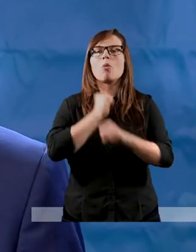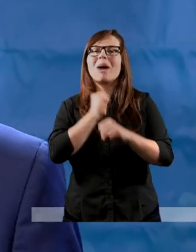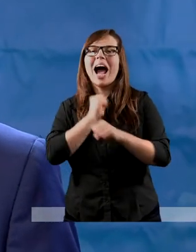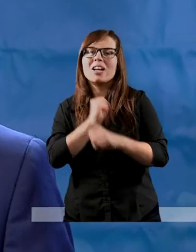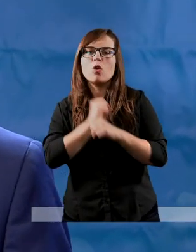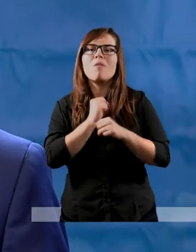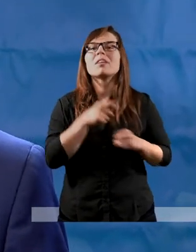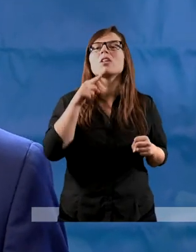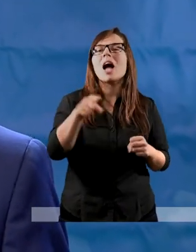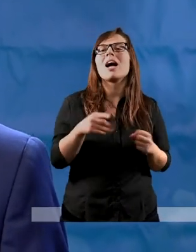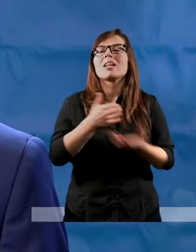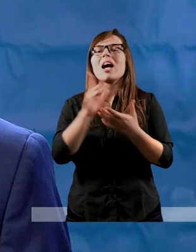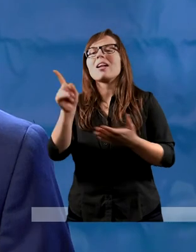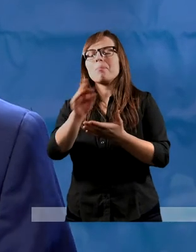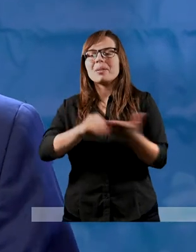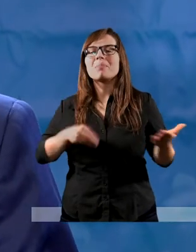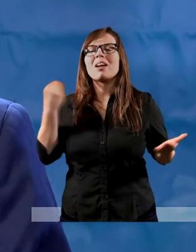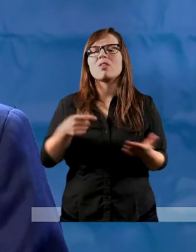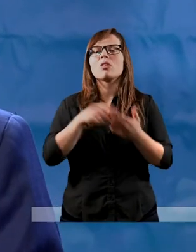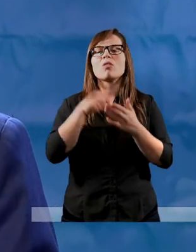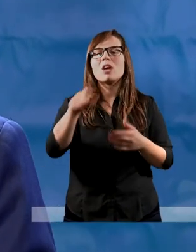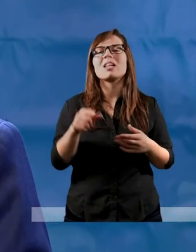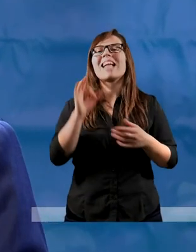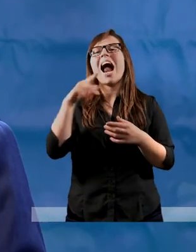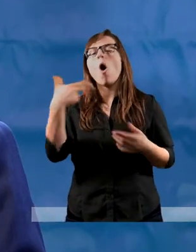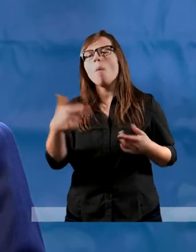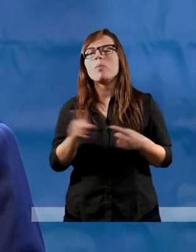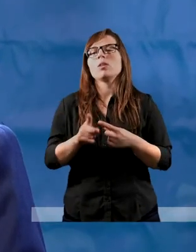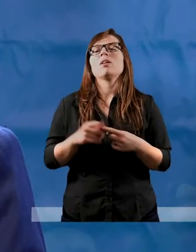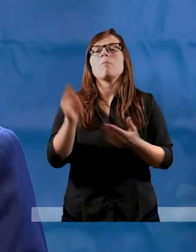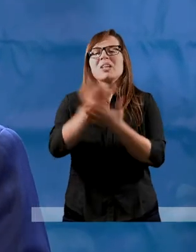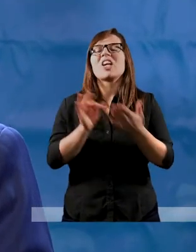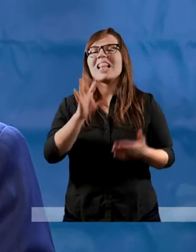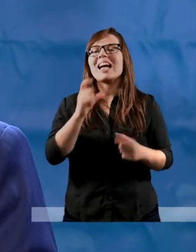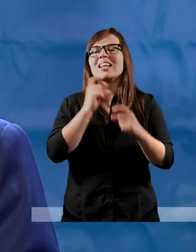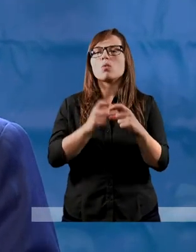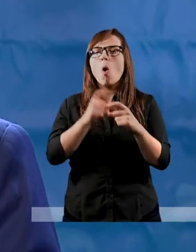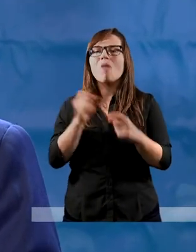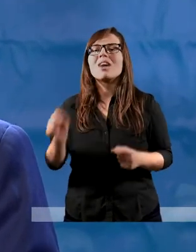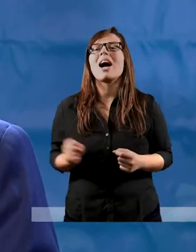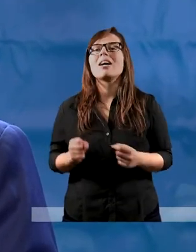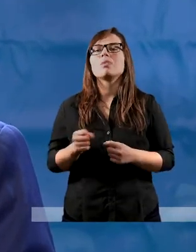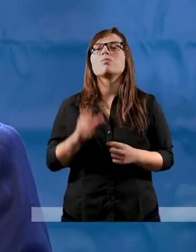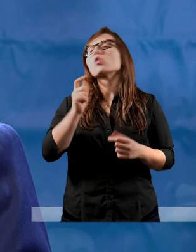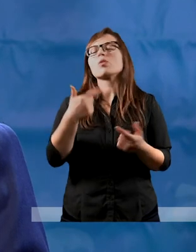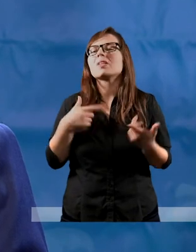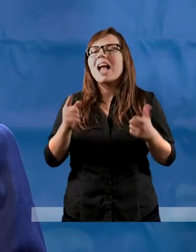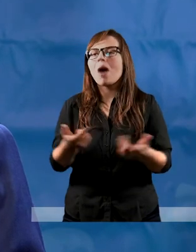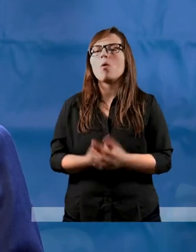pracowici. A skąd ta rada? Z Pisma Świętego. Otóż Salomon pisze takie słowa w 6